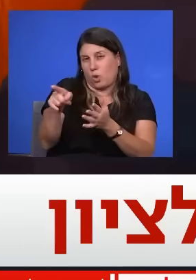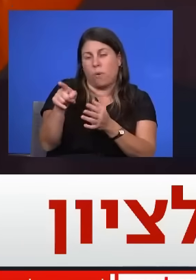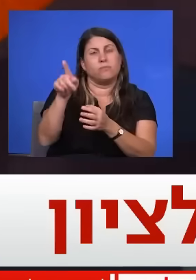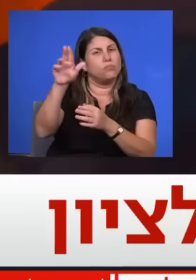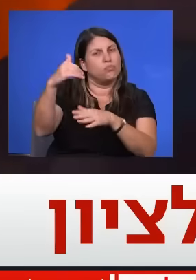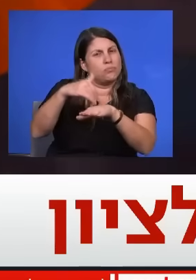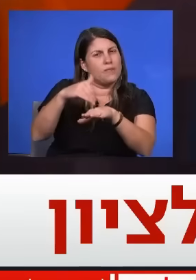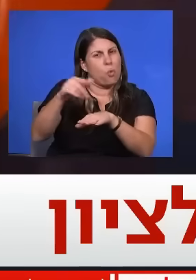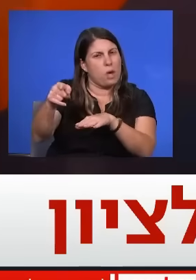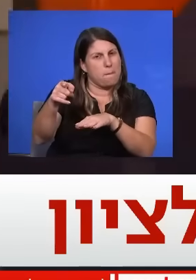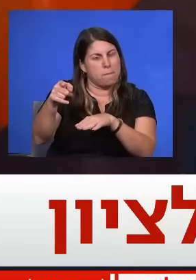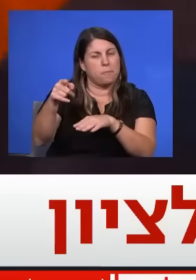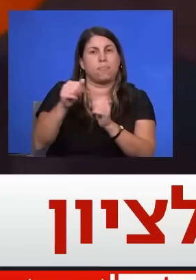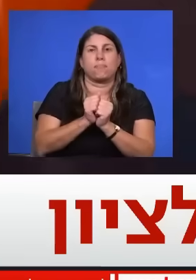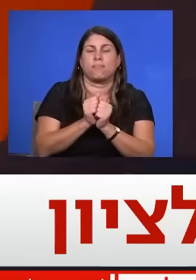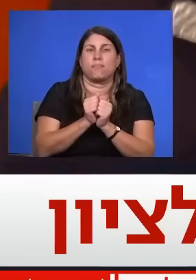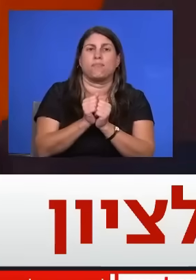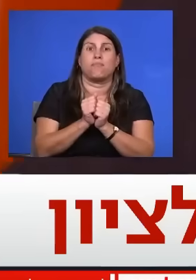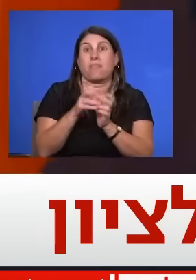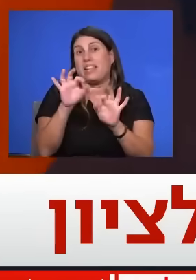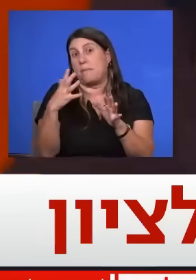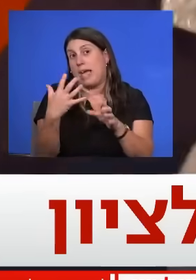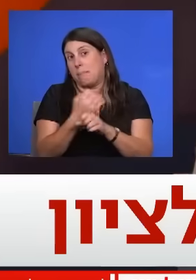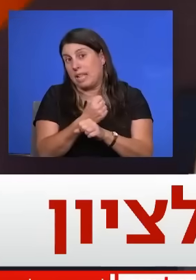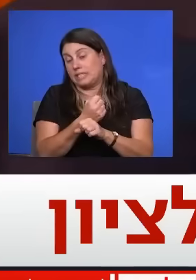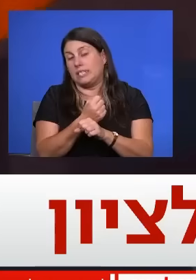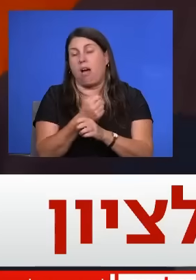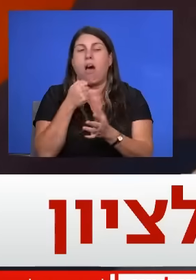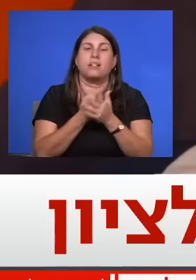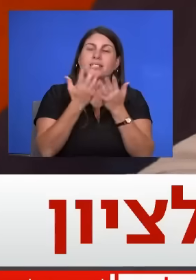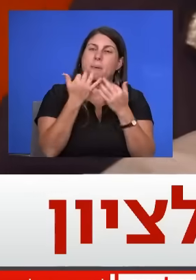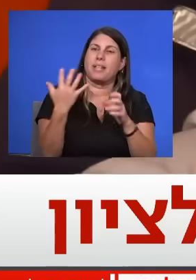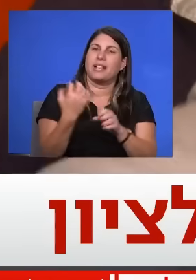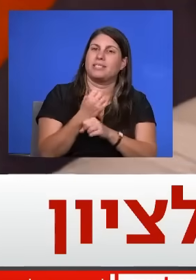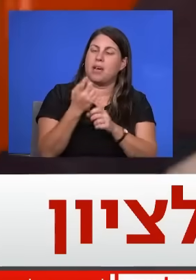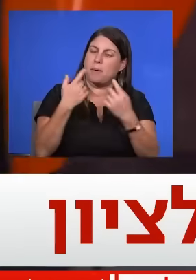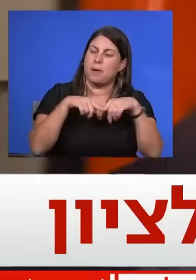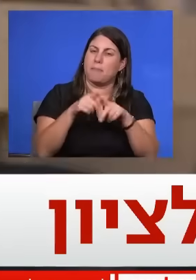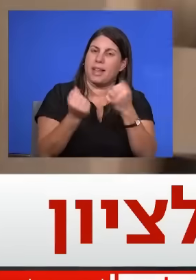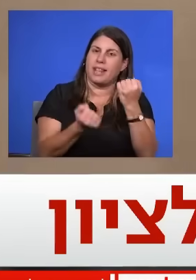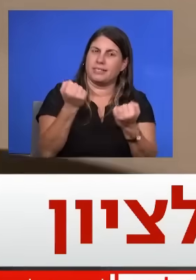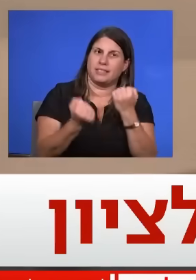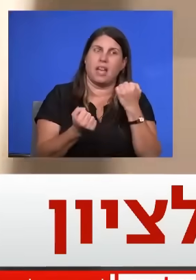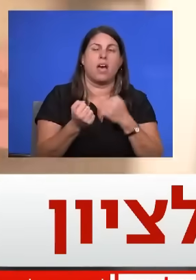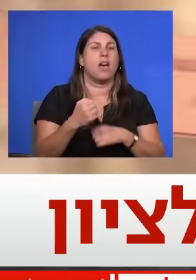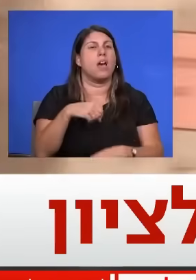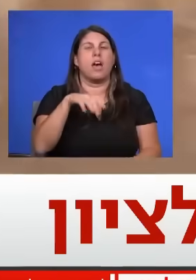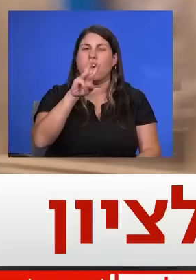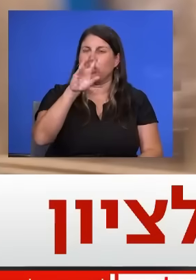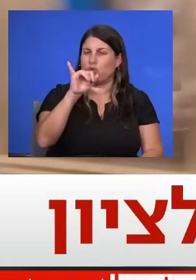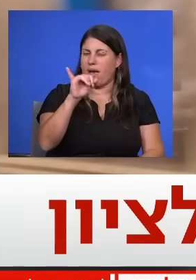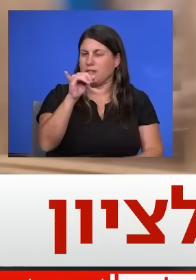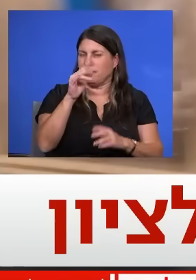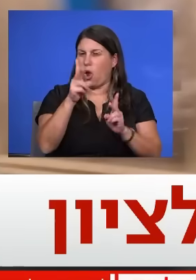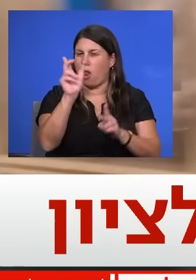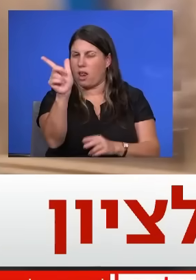אם ככה יצליח, עד כמה שאנחנו נצליח תוך כדי נסיעה. הנה שי סובב אולי את המצלמה. תראו, אנחנו נמצאים